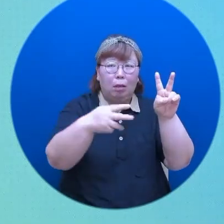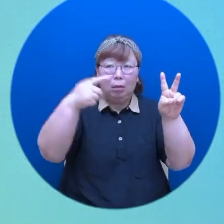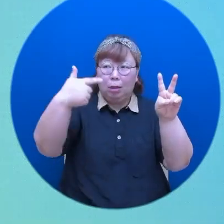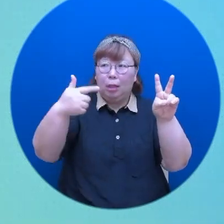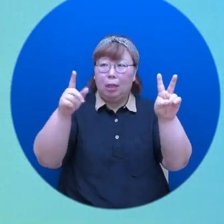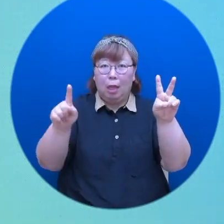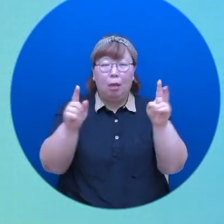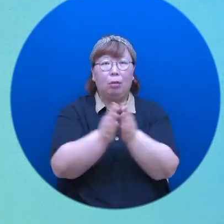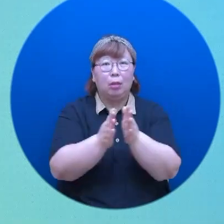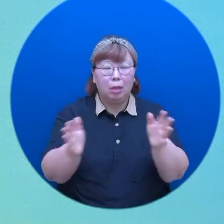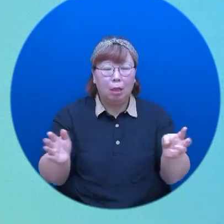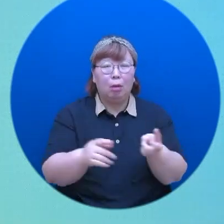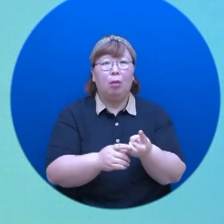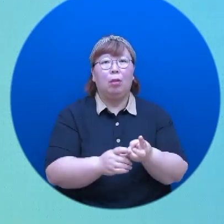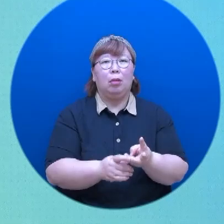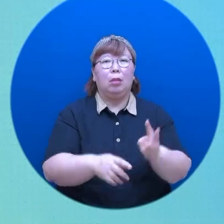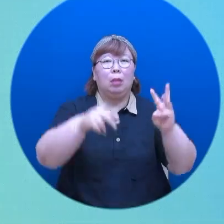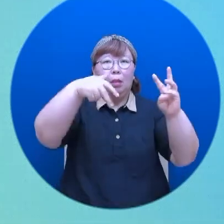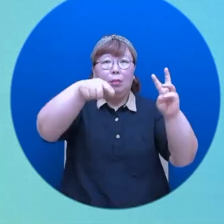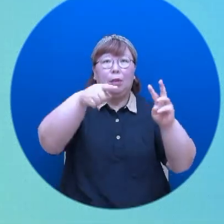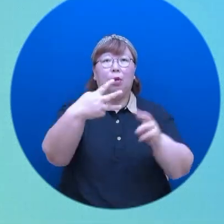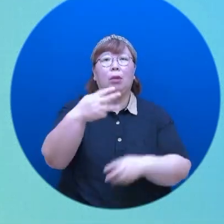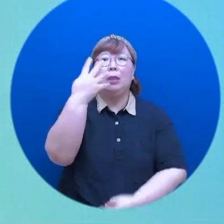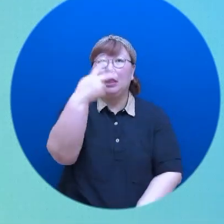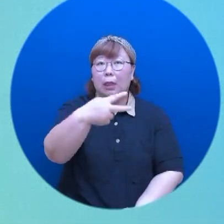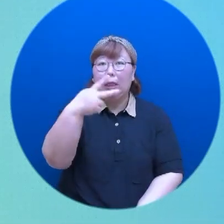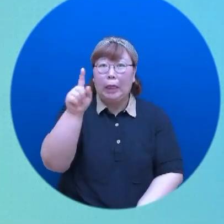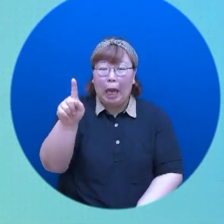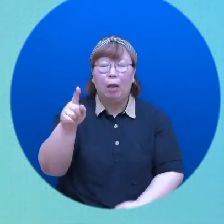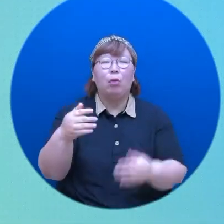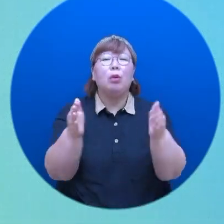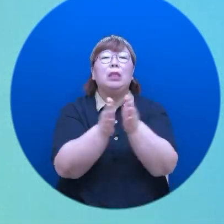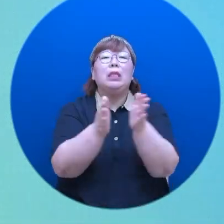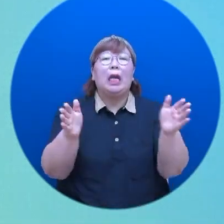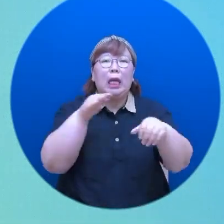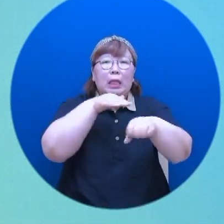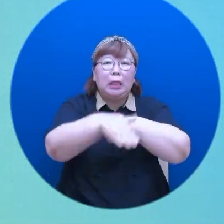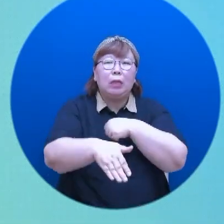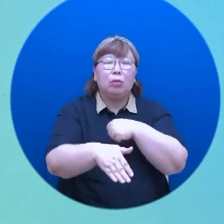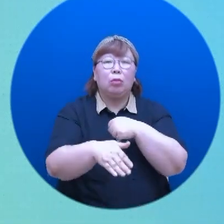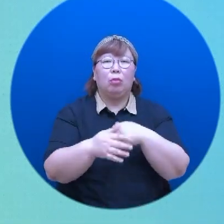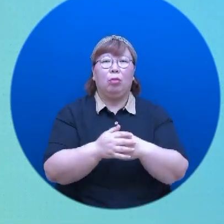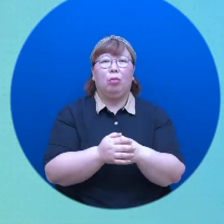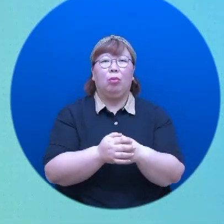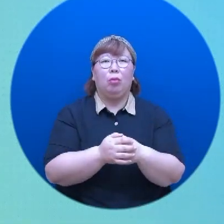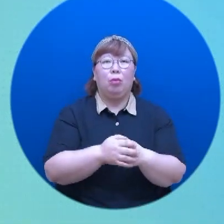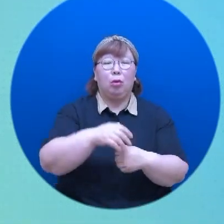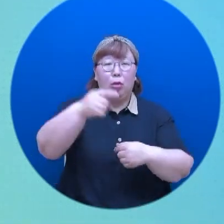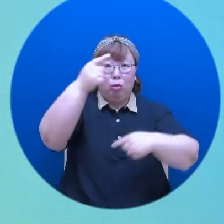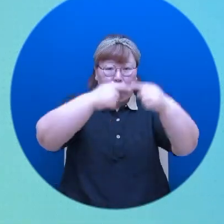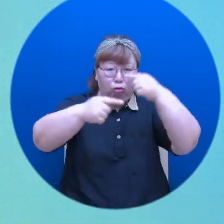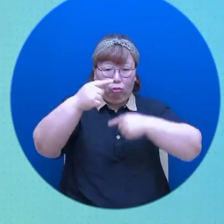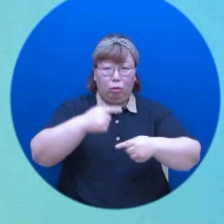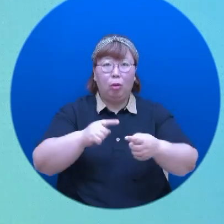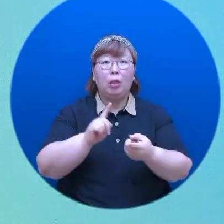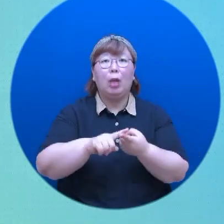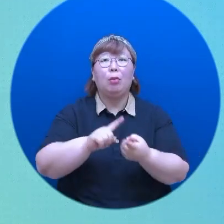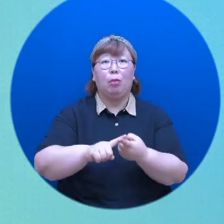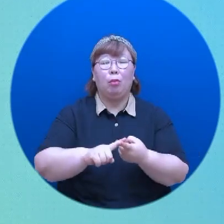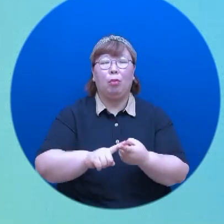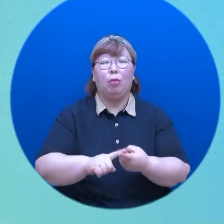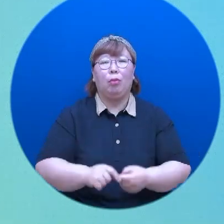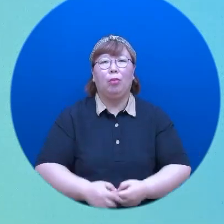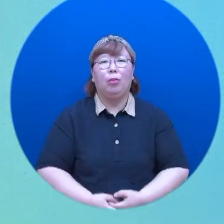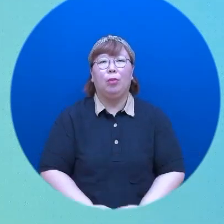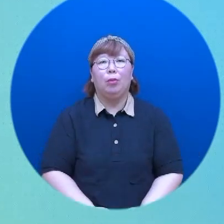시작하고 3절은 다로 시작하는 형식으로 알파벳 순서로 이 시편이 쓰여져